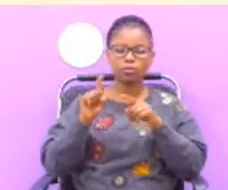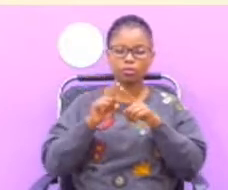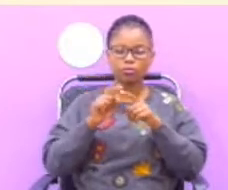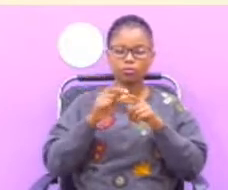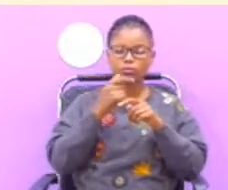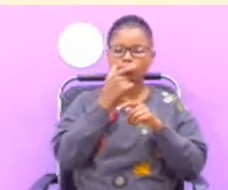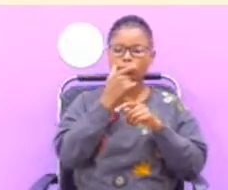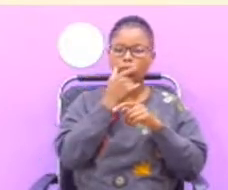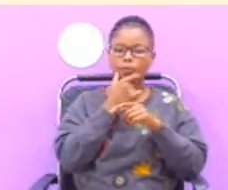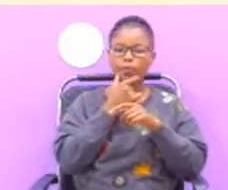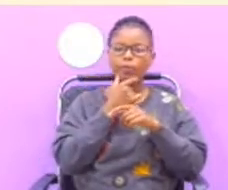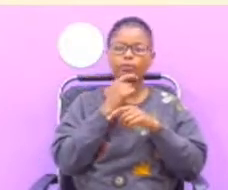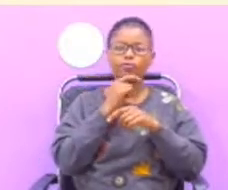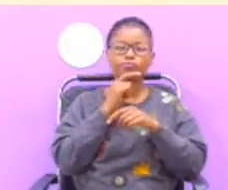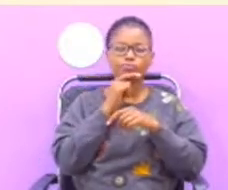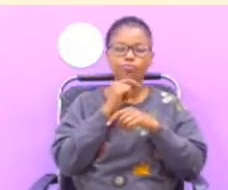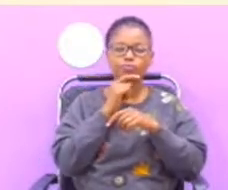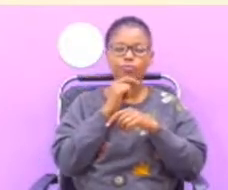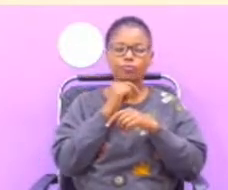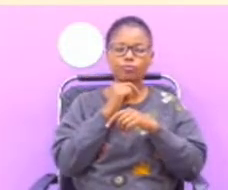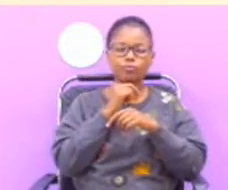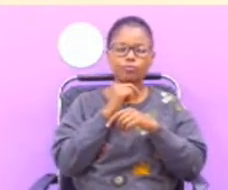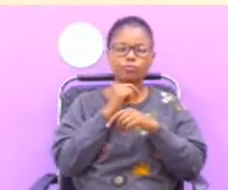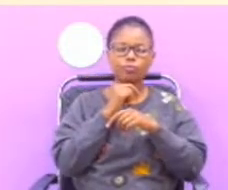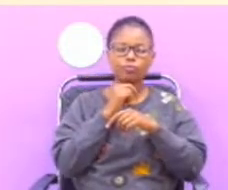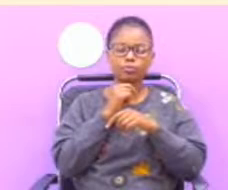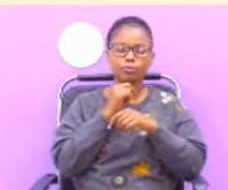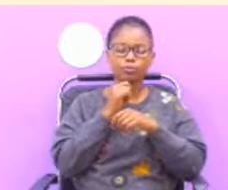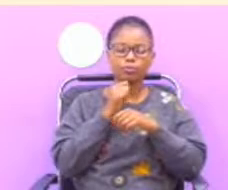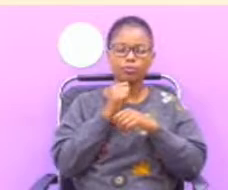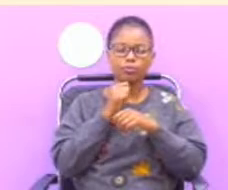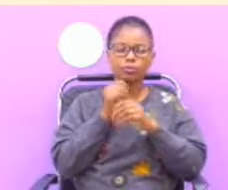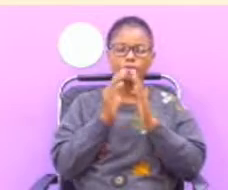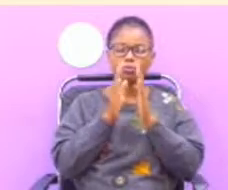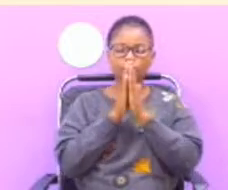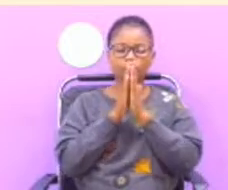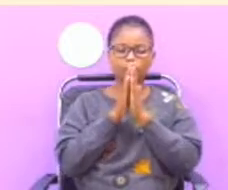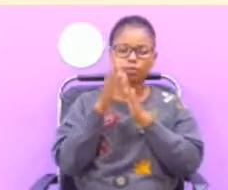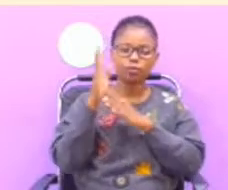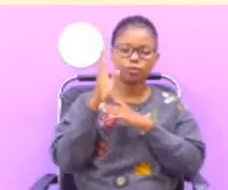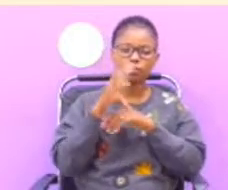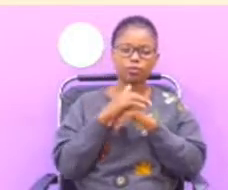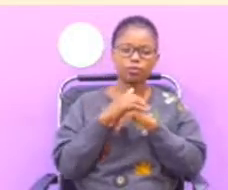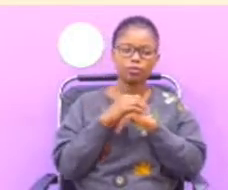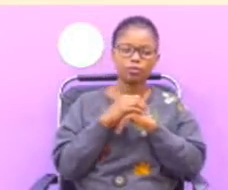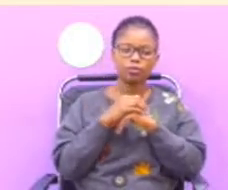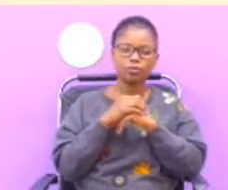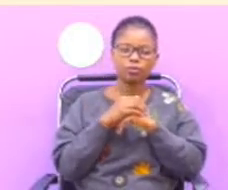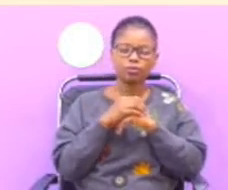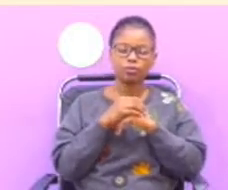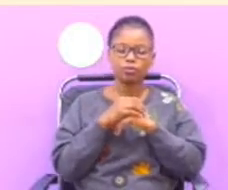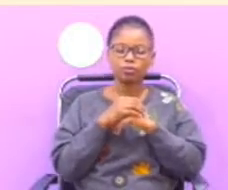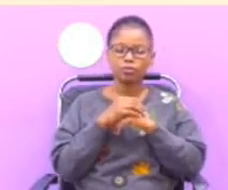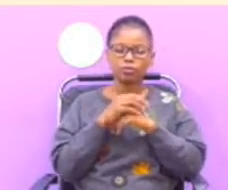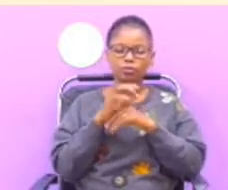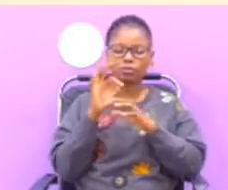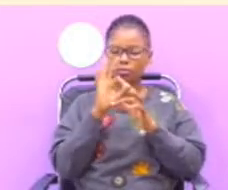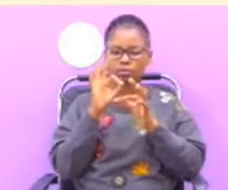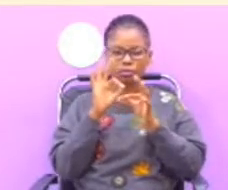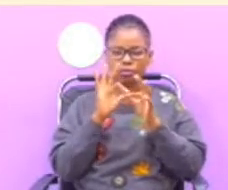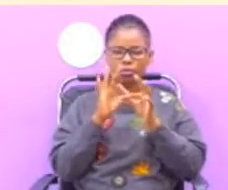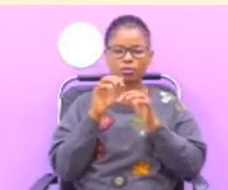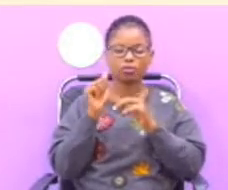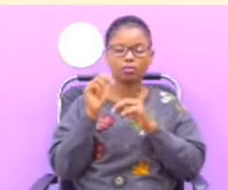ũrĩa thuri akũrũ maragia maũndũ thimo-inĩ bwana asifiwe sana nĩguo ahanaga